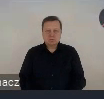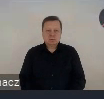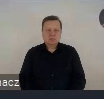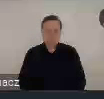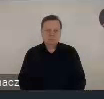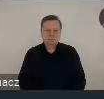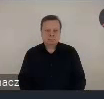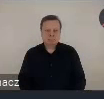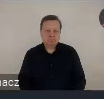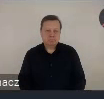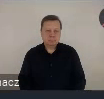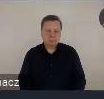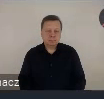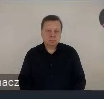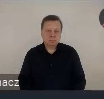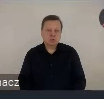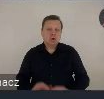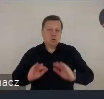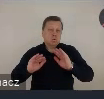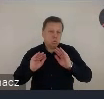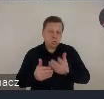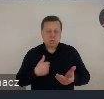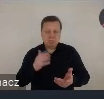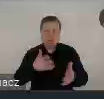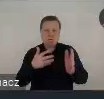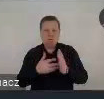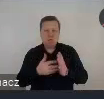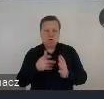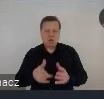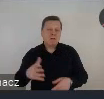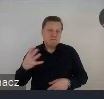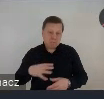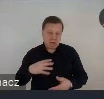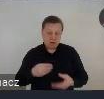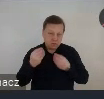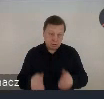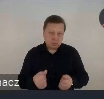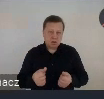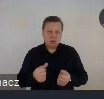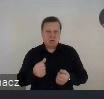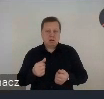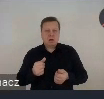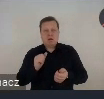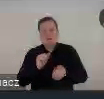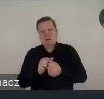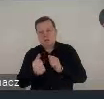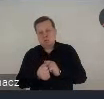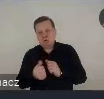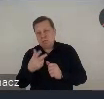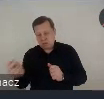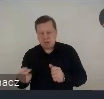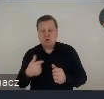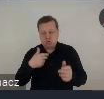czy warto, mówiąc kolokwialnie, czy warto go dofinansować, bo czy te pieniądze zostaną dobrze